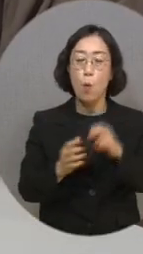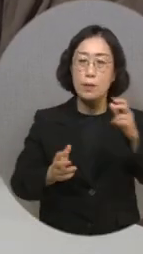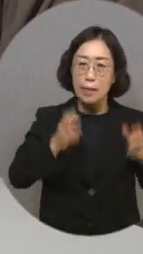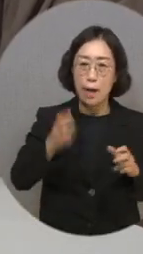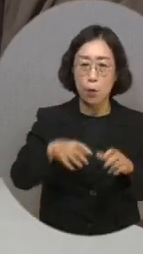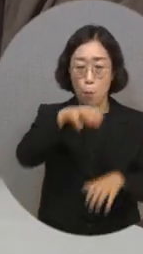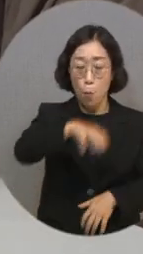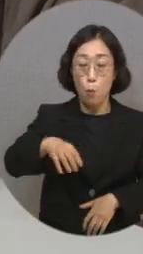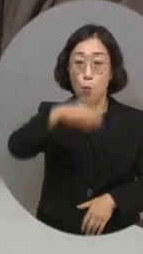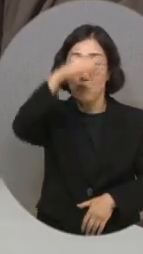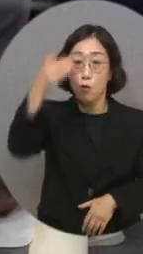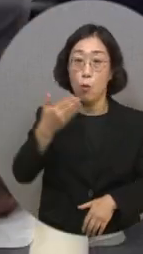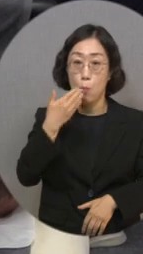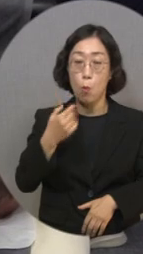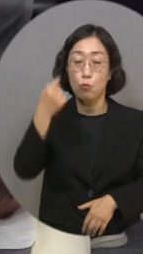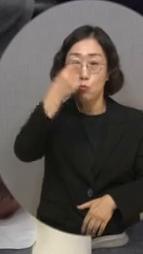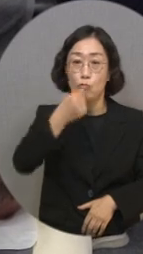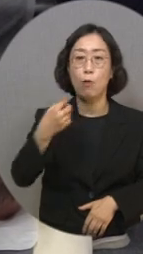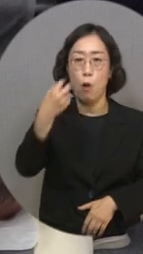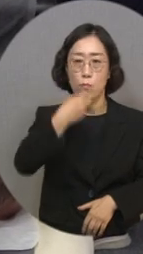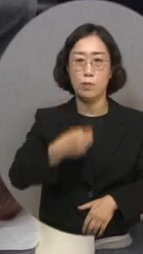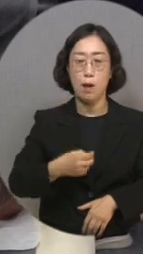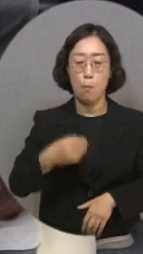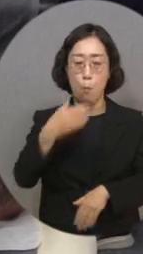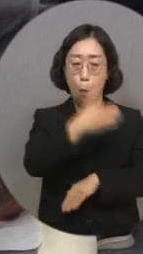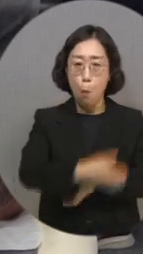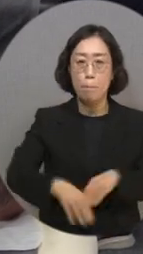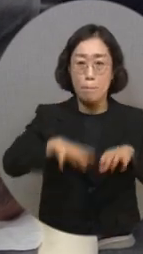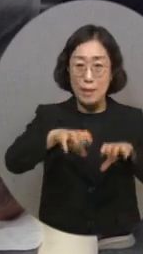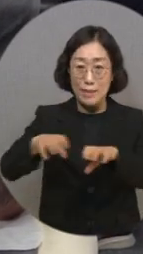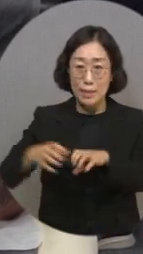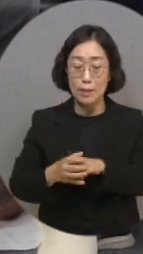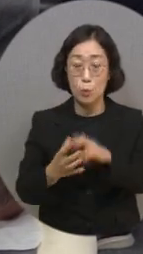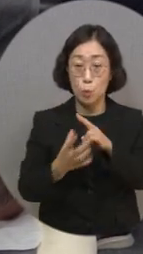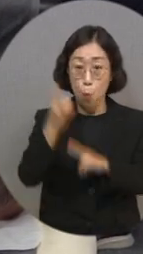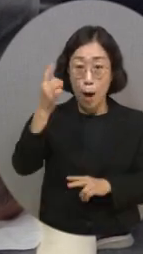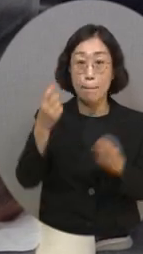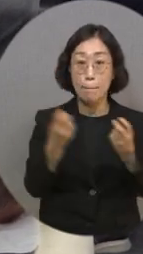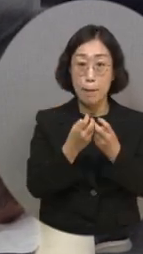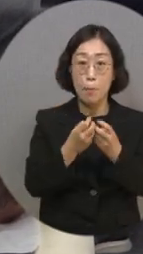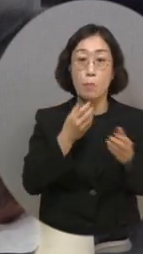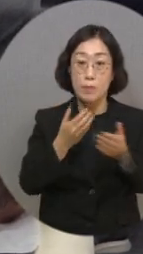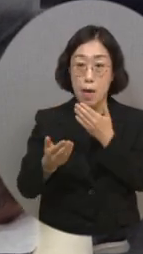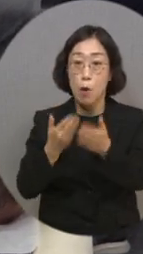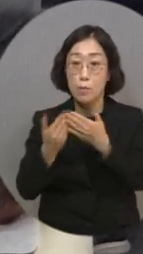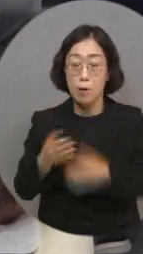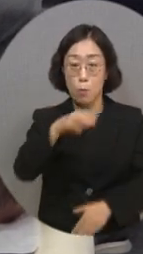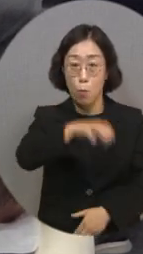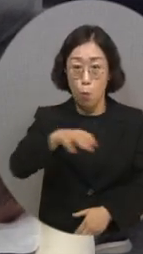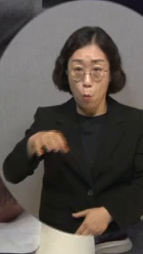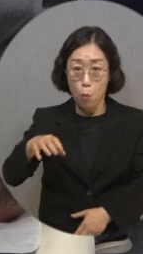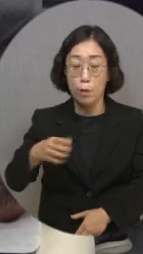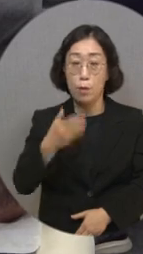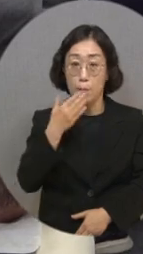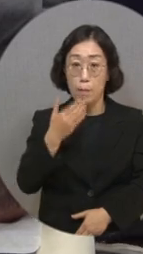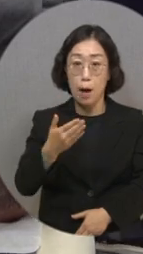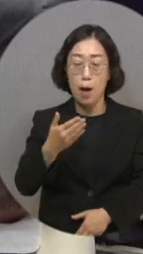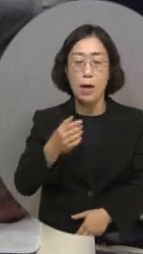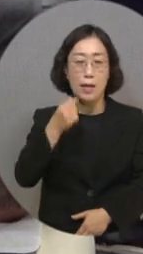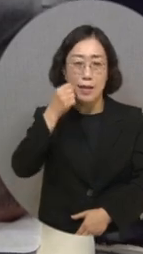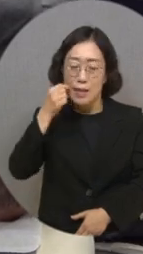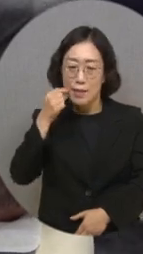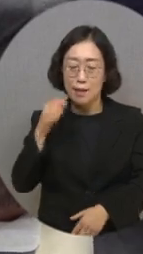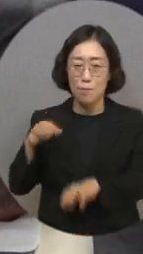의료산업관과 홍채검사, 전신마사지 등 통합의학 체험 프로그램으로 구성된 보안대체의학관도